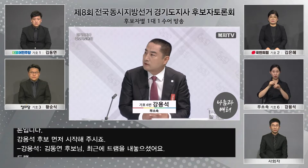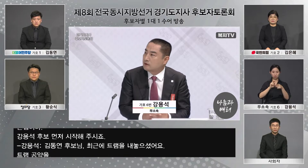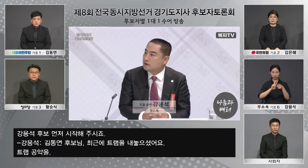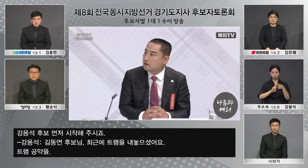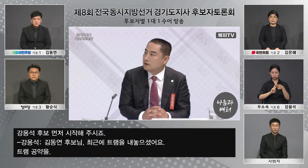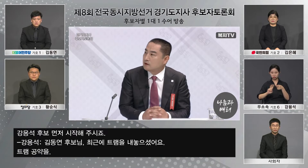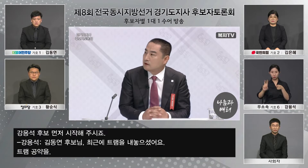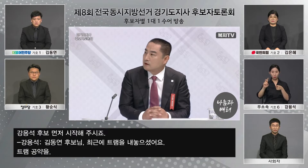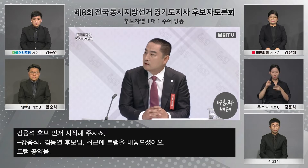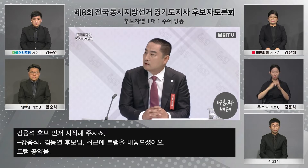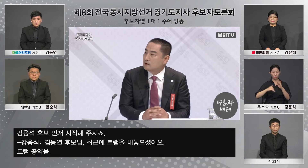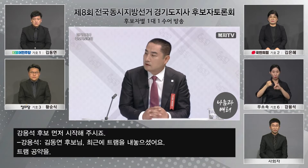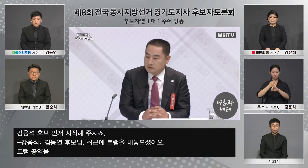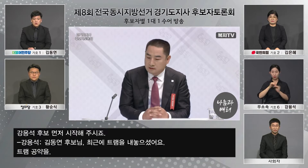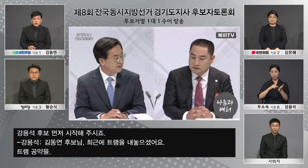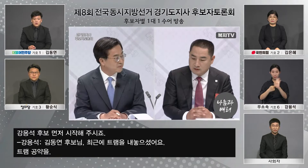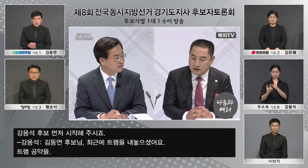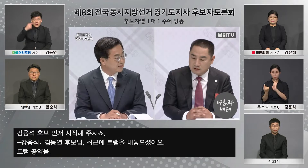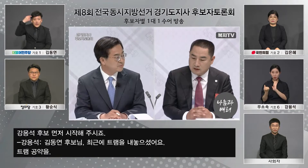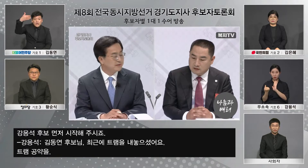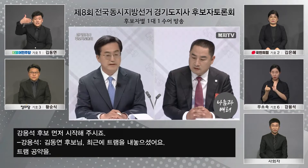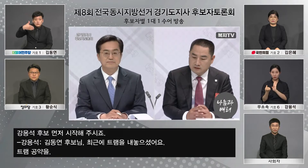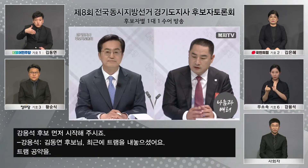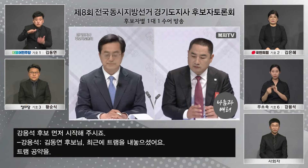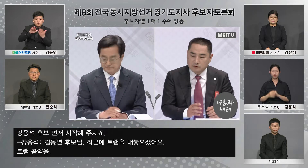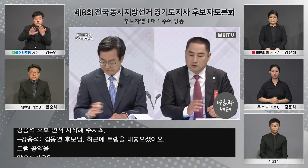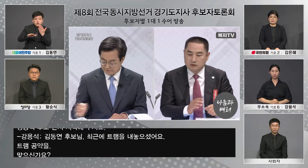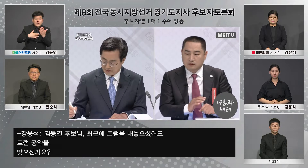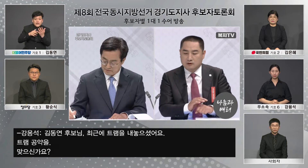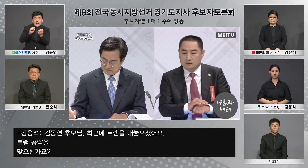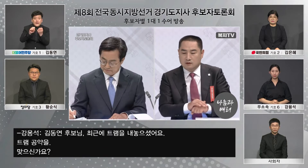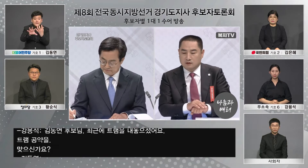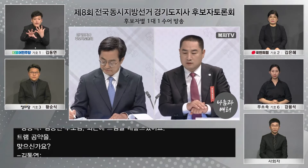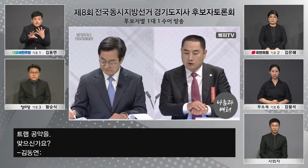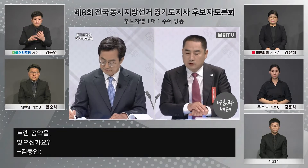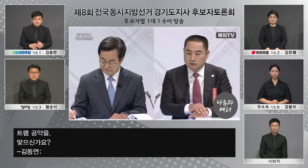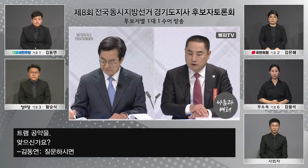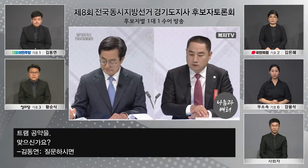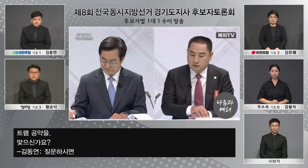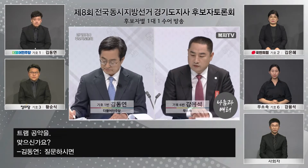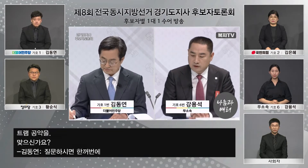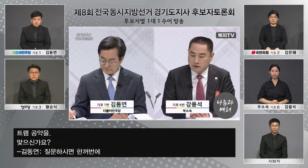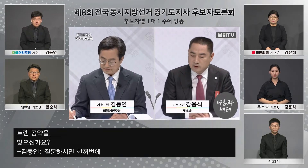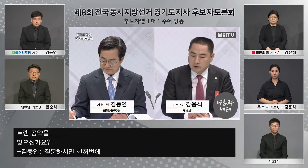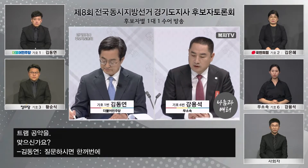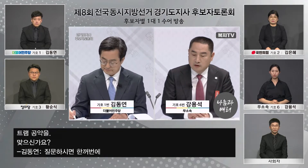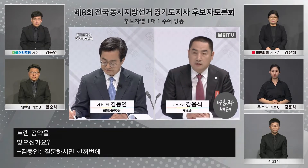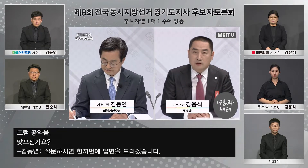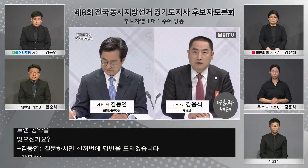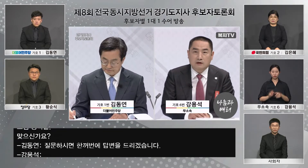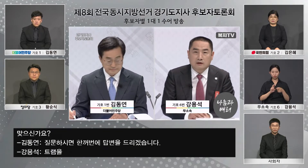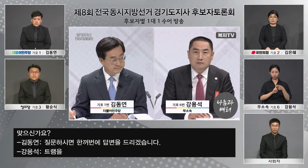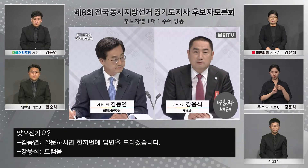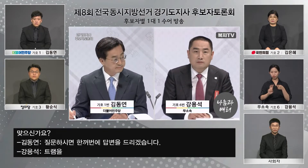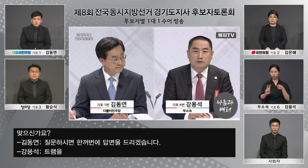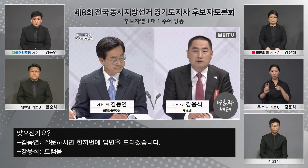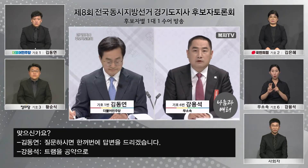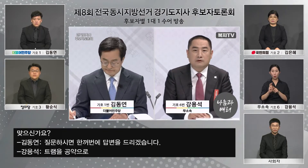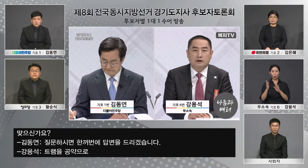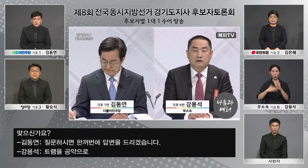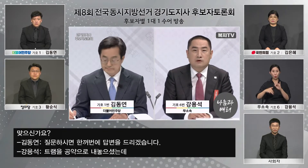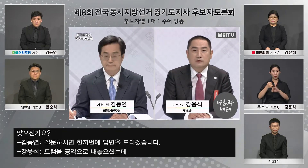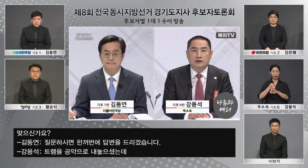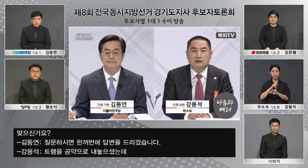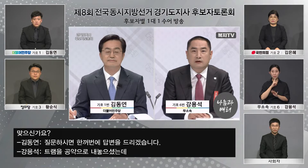맞으신가요? 네, 질문하시면 제가 한 번에 답변드리겠습니다. 네. 트램을 공약으로 내놓으셨는데 이 트램이라는 게